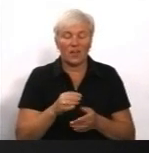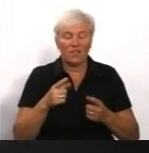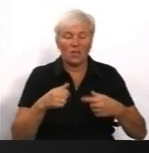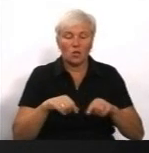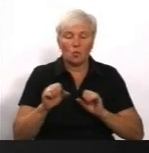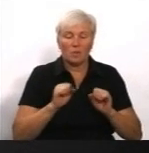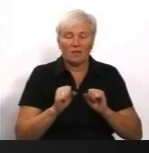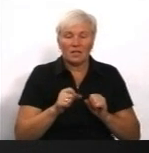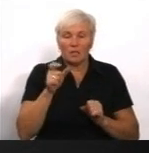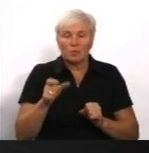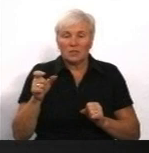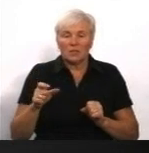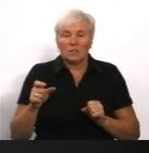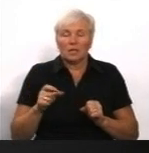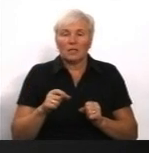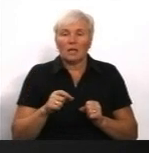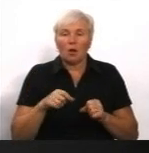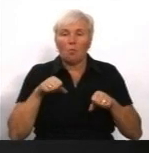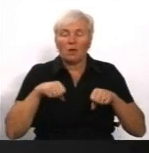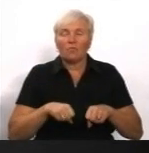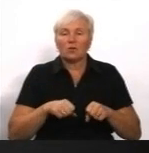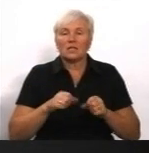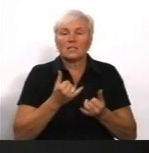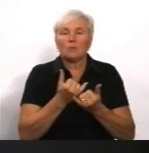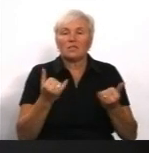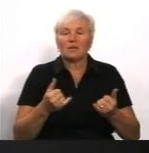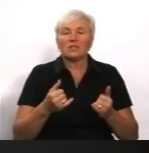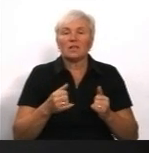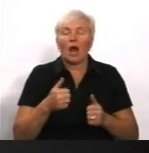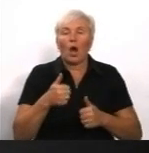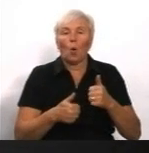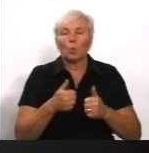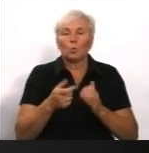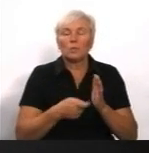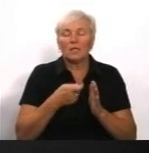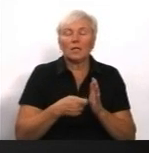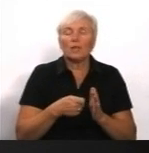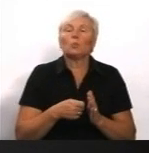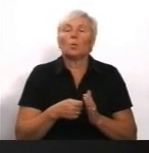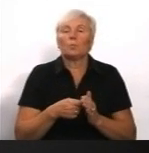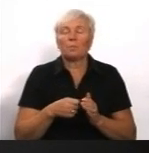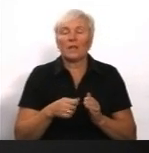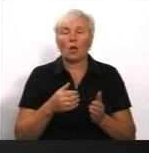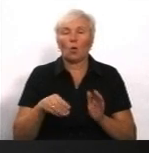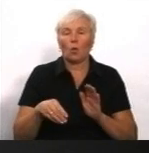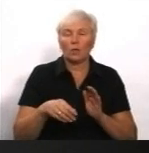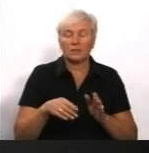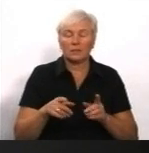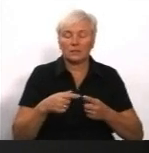персоналом, відділу правового забезпечення, сектору внутрішнього аудиту, сектору з питань запобігання корупції, а також